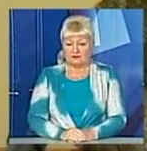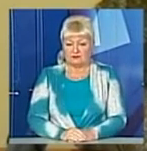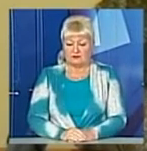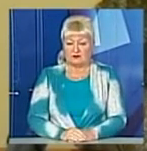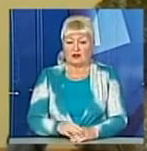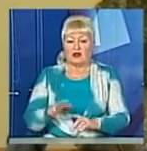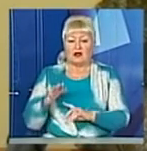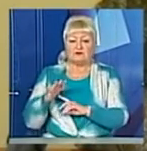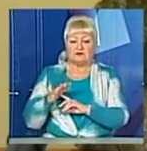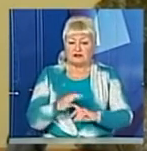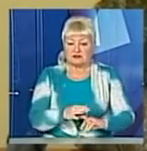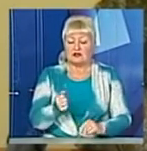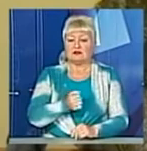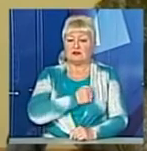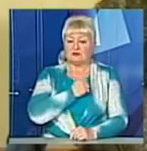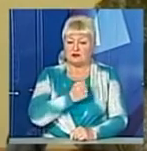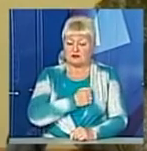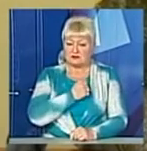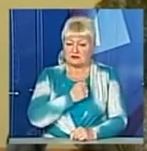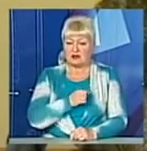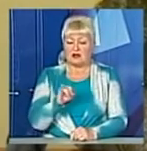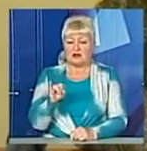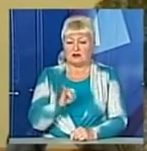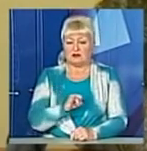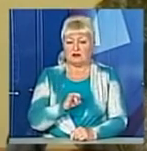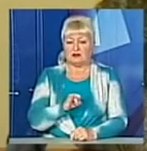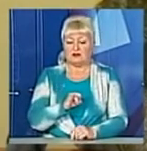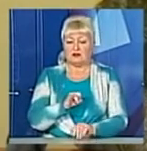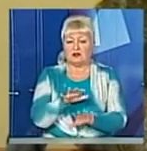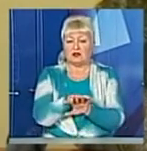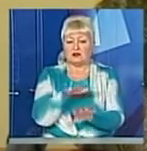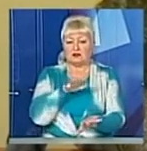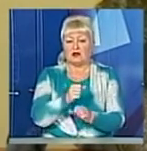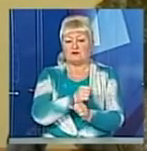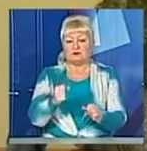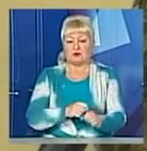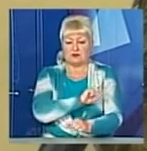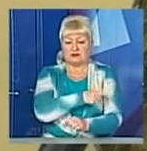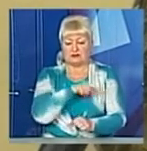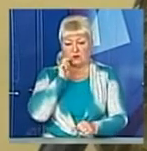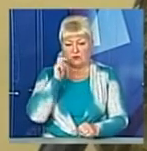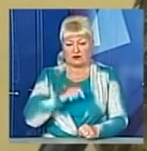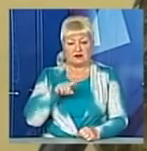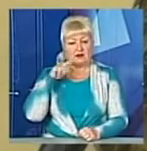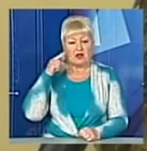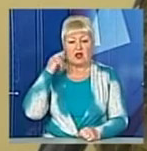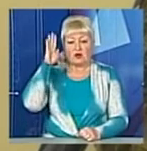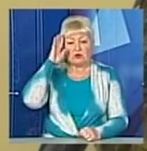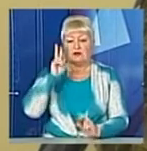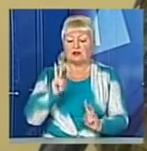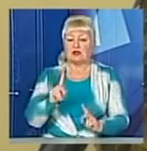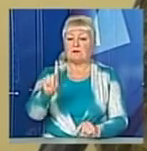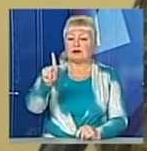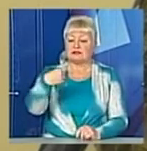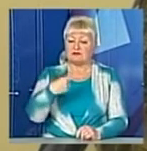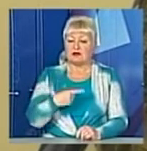в десантні війська і до Збройних сил України. Юнаки, котрі